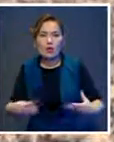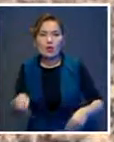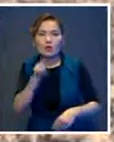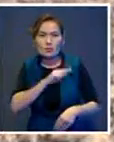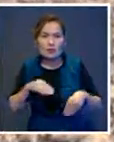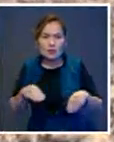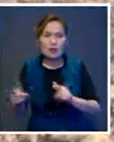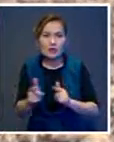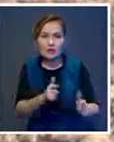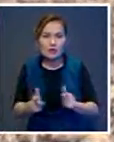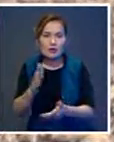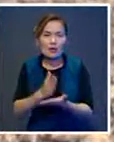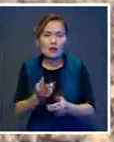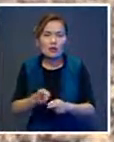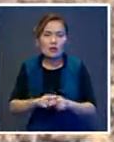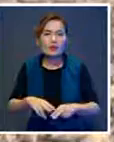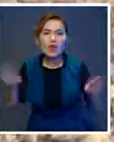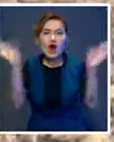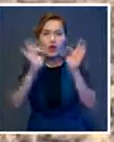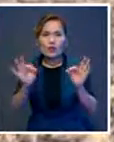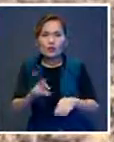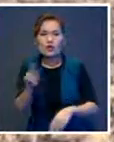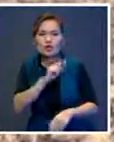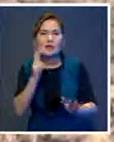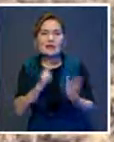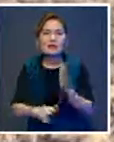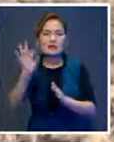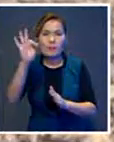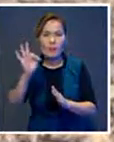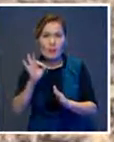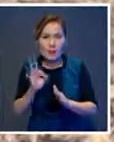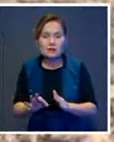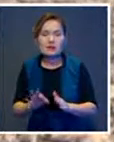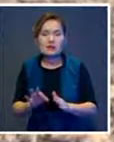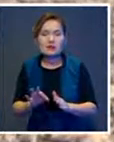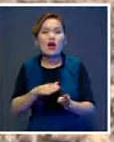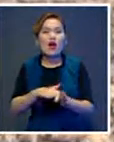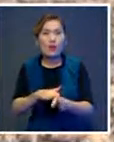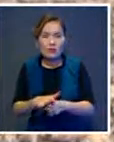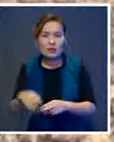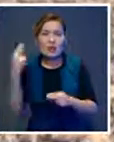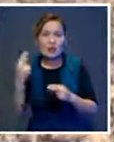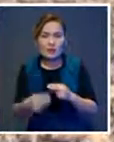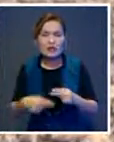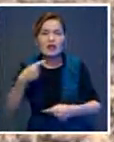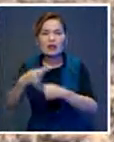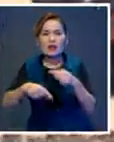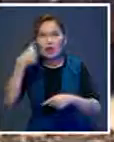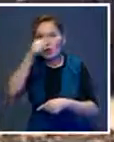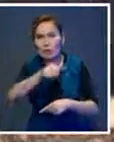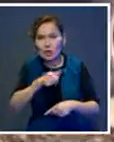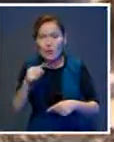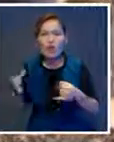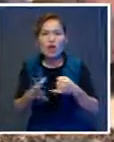бастап кетті. Қазіргі таңда көзге сүрлеу жұмыстарының 80% орындалды. Мамандардың айтуынша, келесі жылы